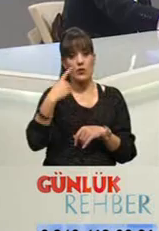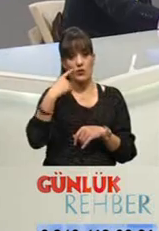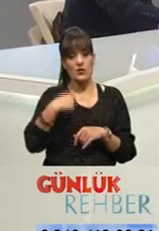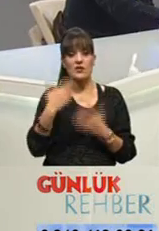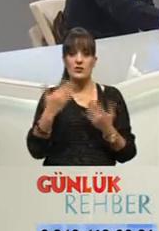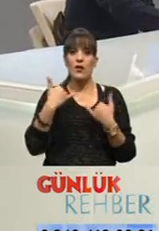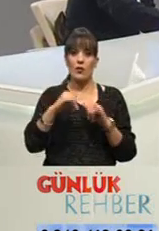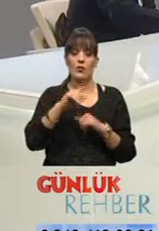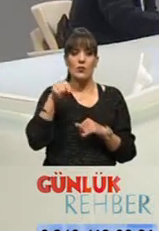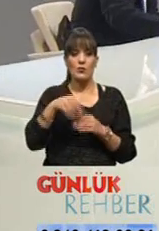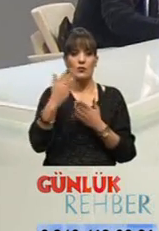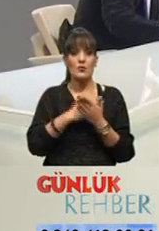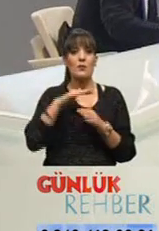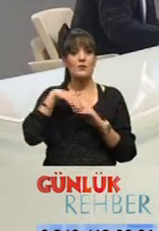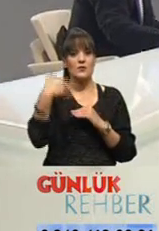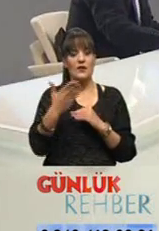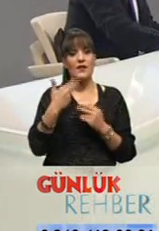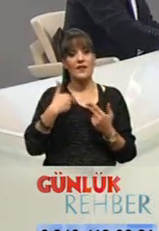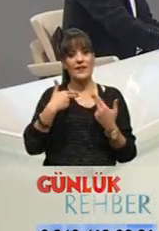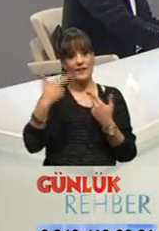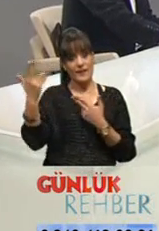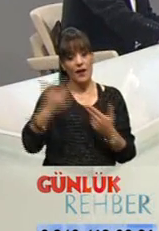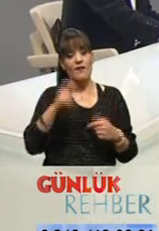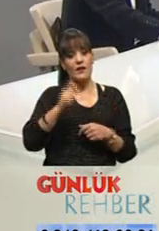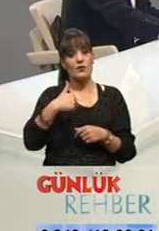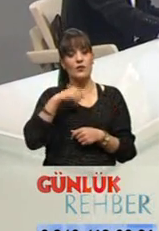göreceklerdir ki inşallah oynarlar bu programdan sonra davet ediyoruz.